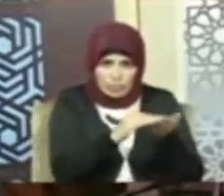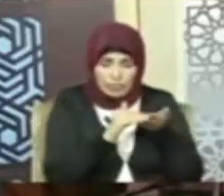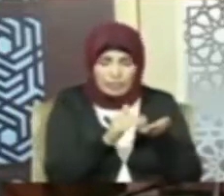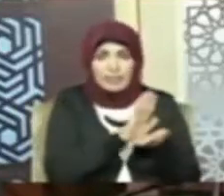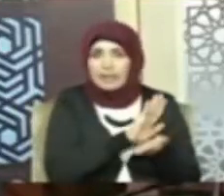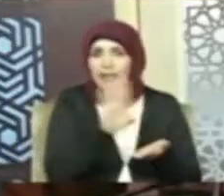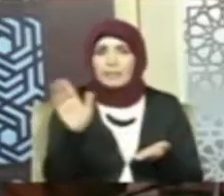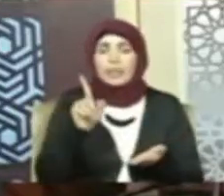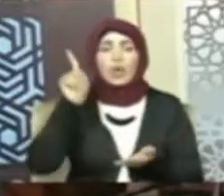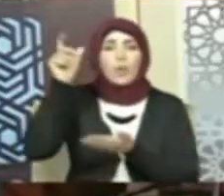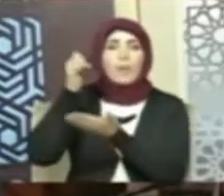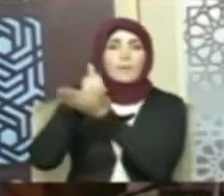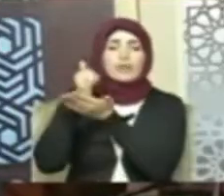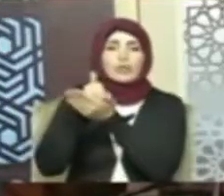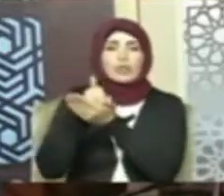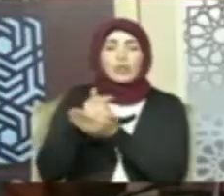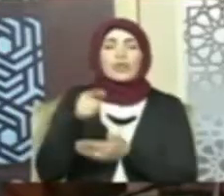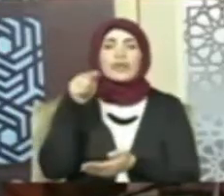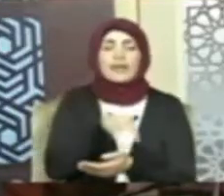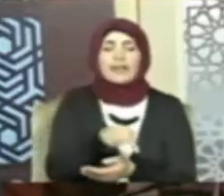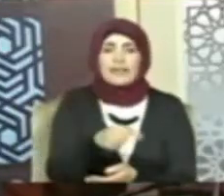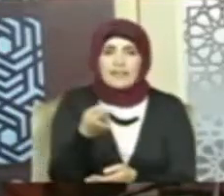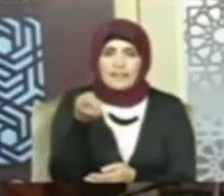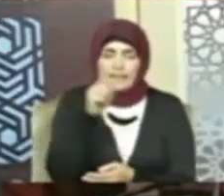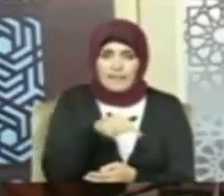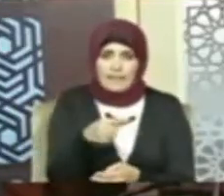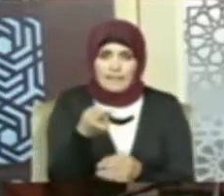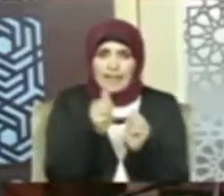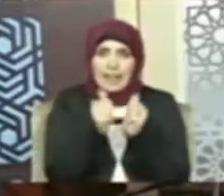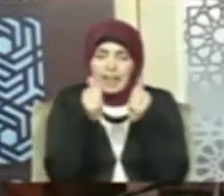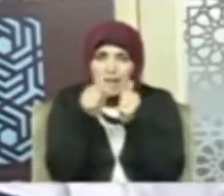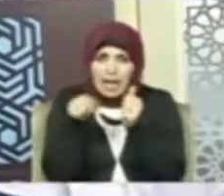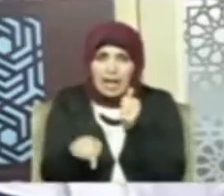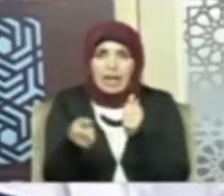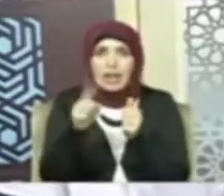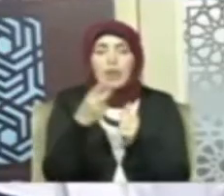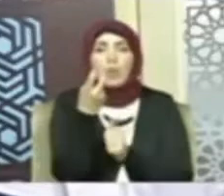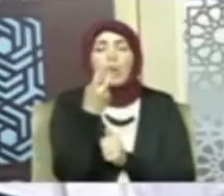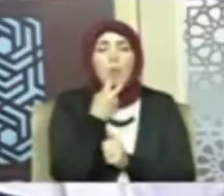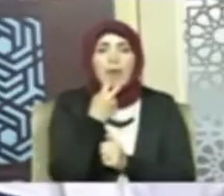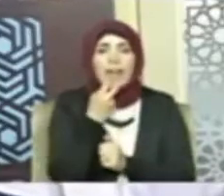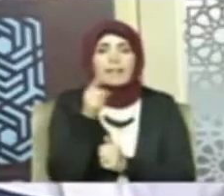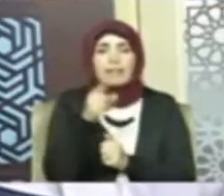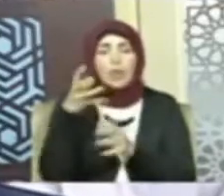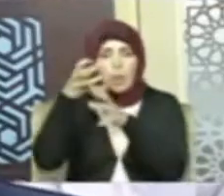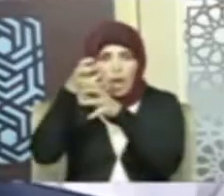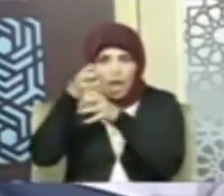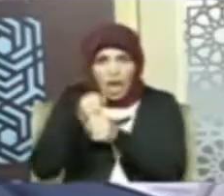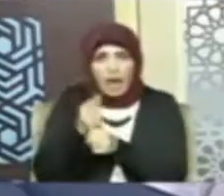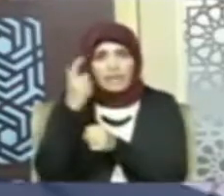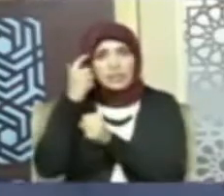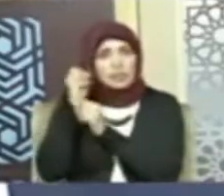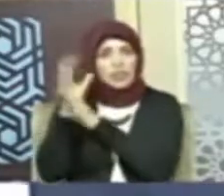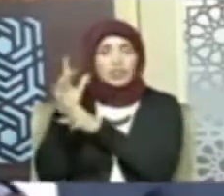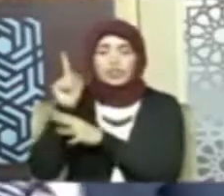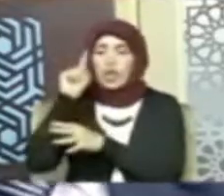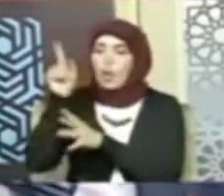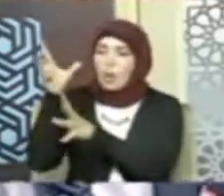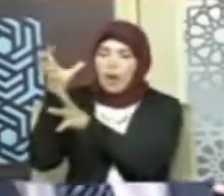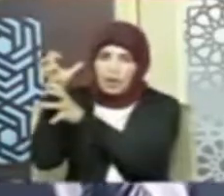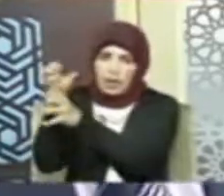في المال والأهل والولد، يحفظ من يشاء بما